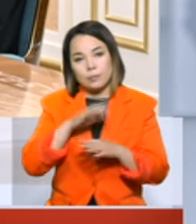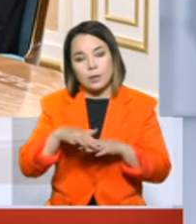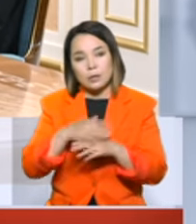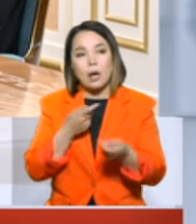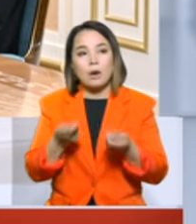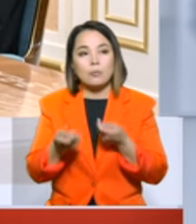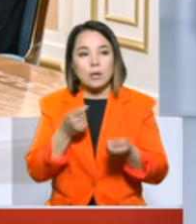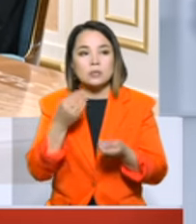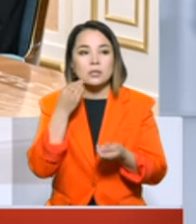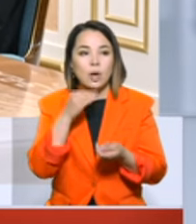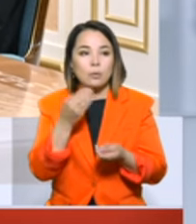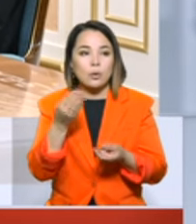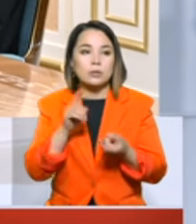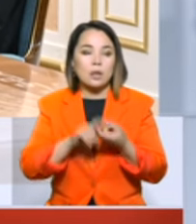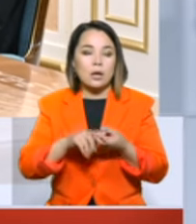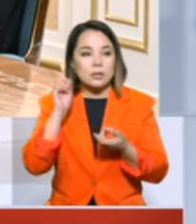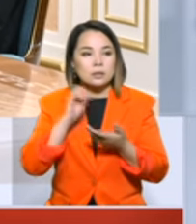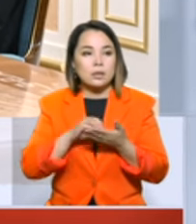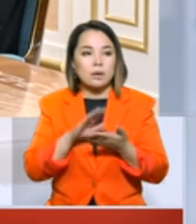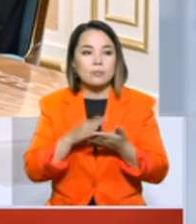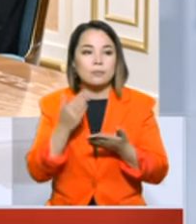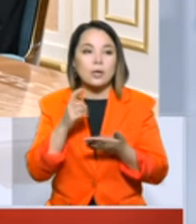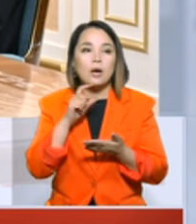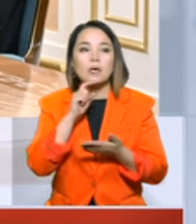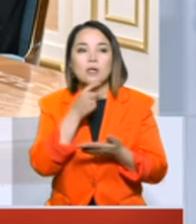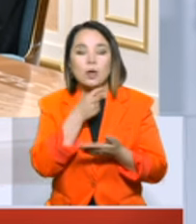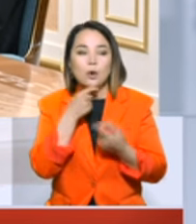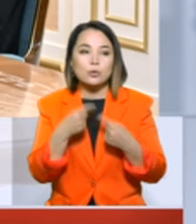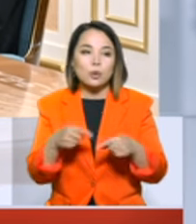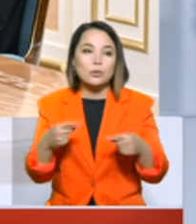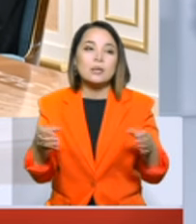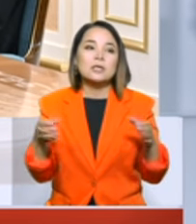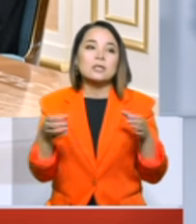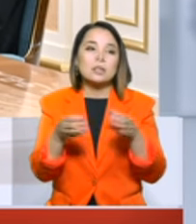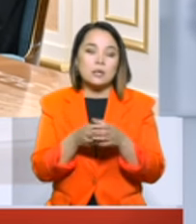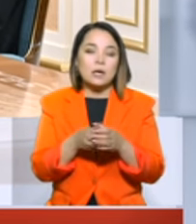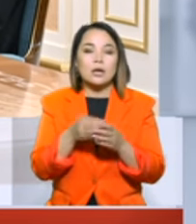басқару ісін сапалы түрде цифрландыру және экономиканың